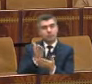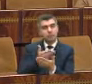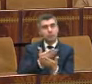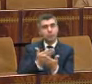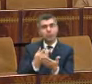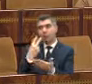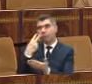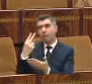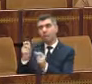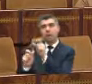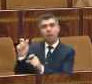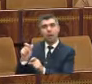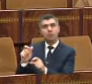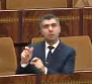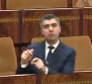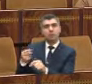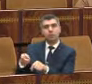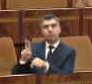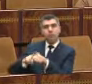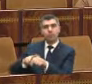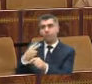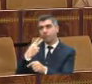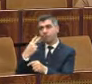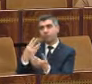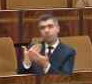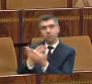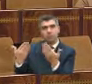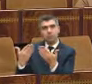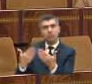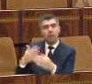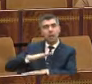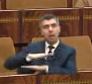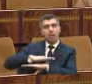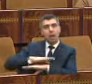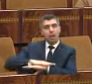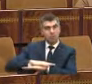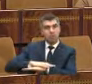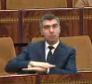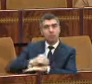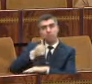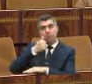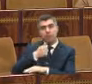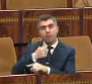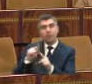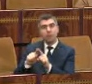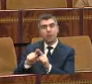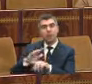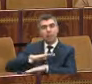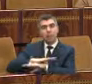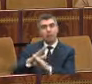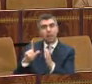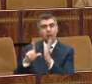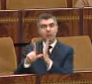من المسؤولين ولا من رقيب، وما مدى احترام هذا اللوبي الشره لدفتر التحملات. كذلك سيد